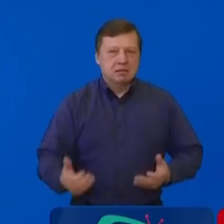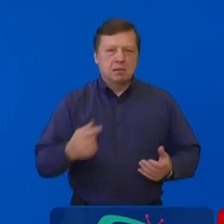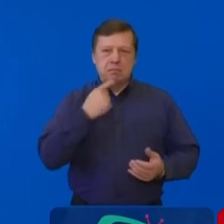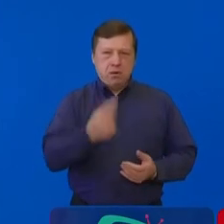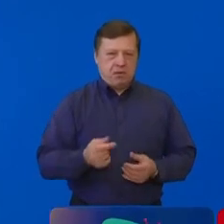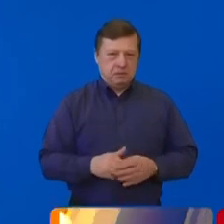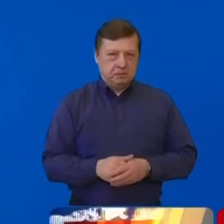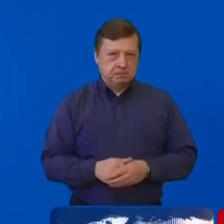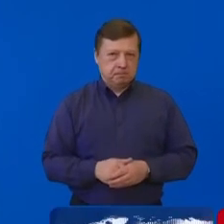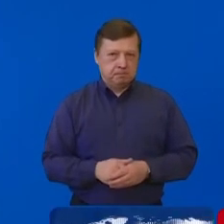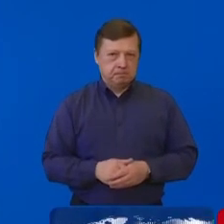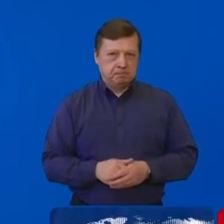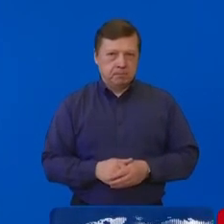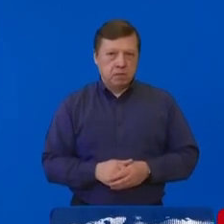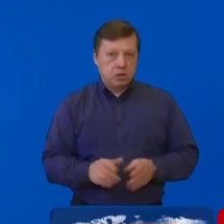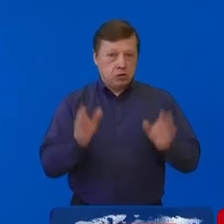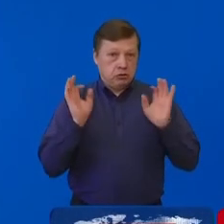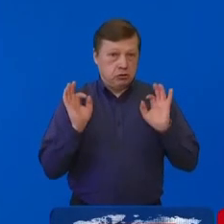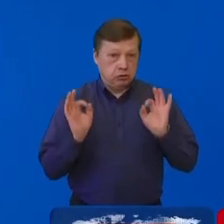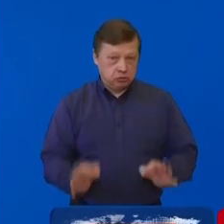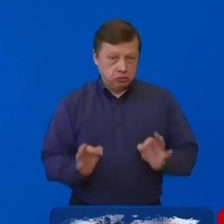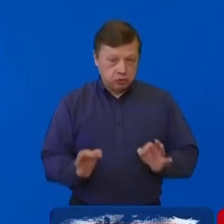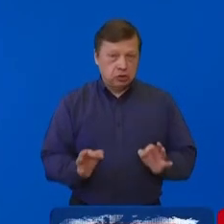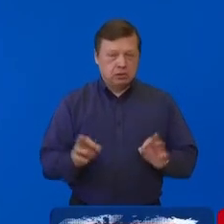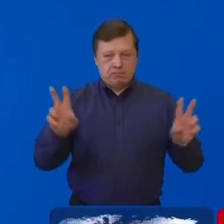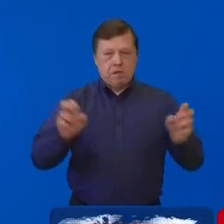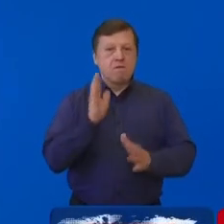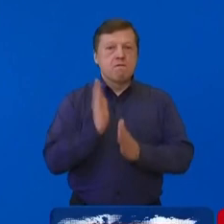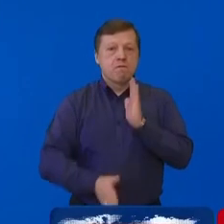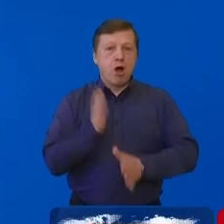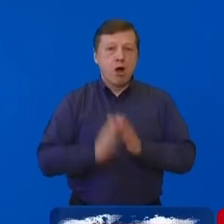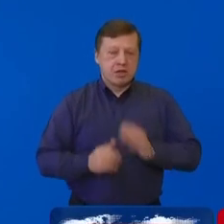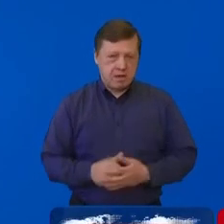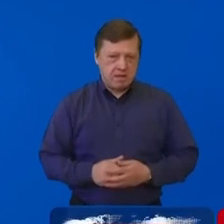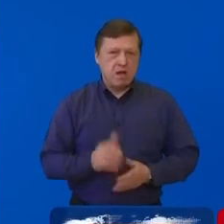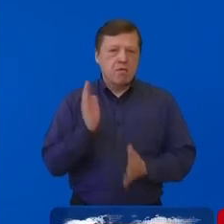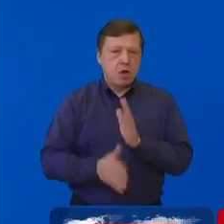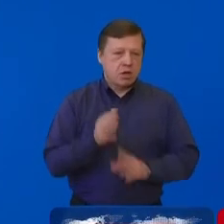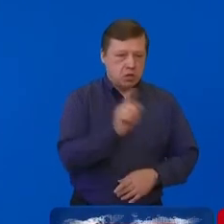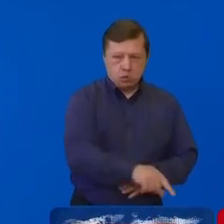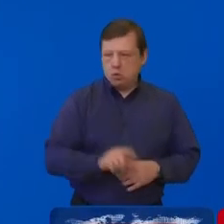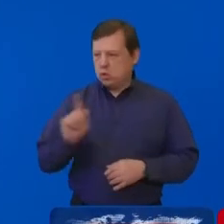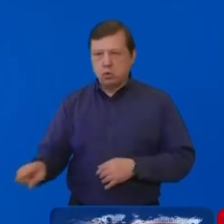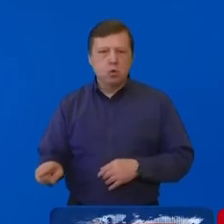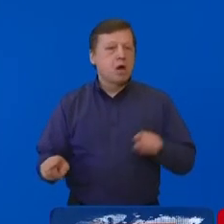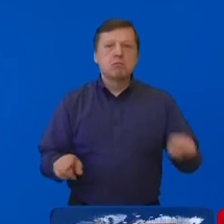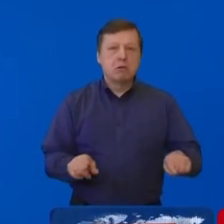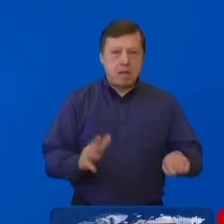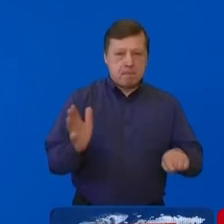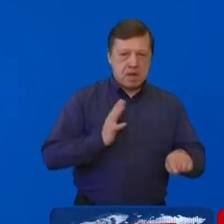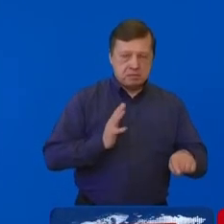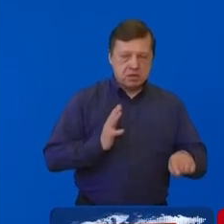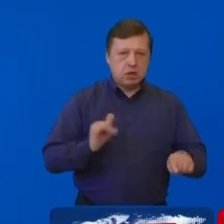przede wszystkim powiedzieć, że jeśli dziś toczymy wojnę, to jest to wojna na 2 frontach. Wojna o bezpieczeństwo